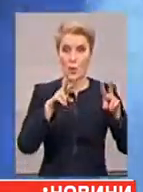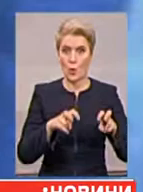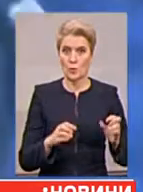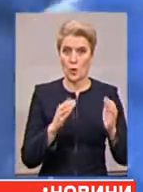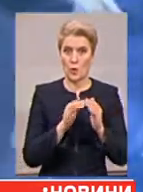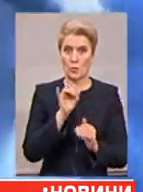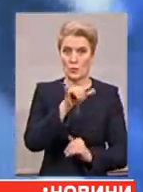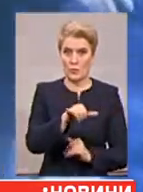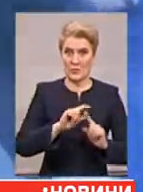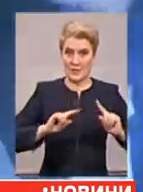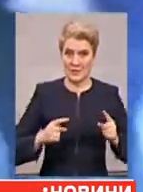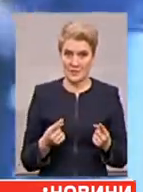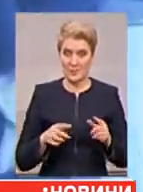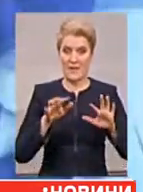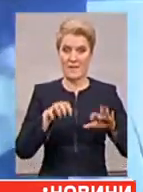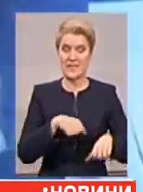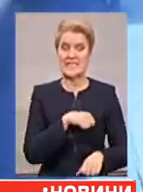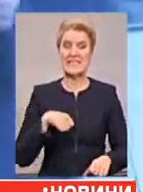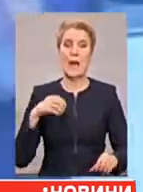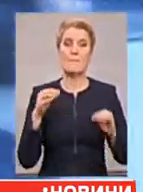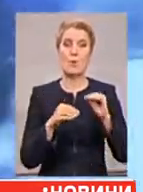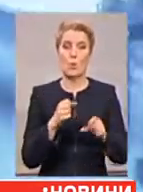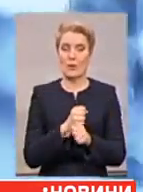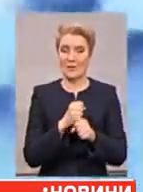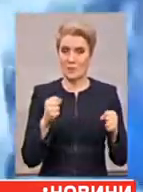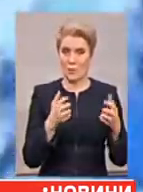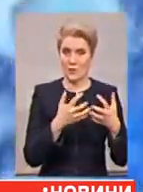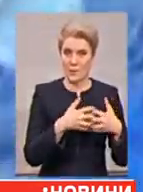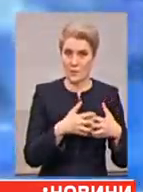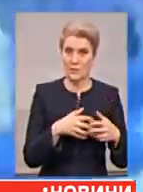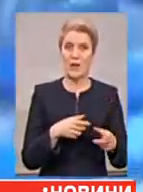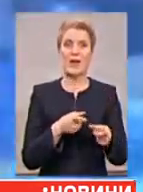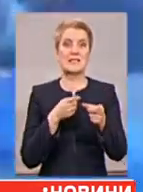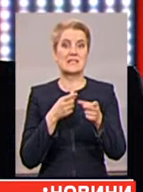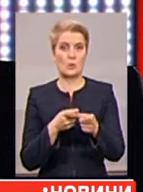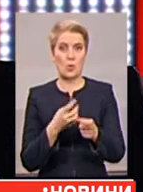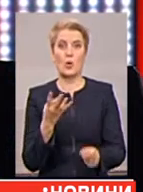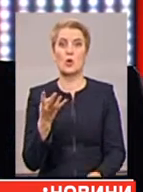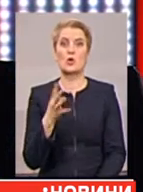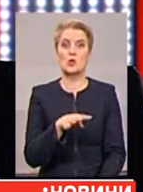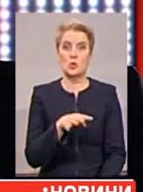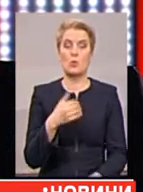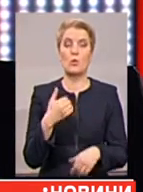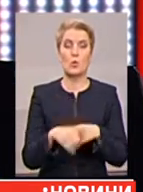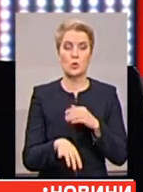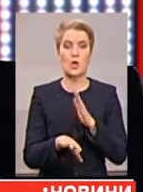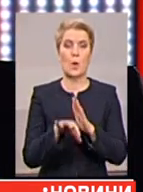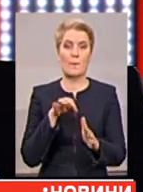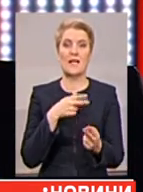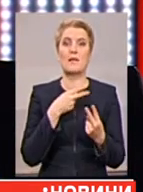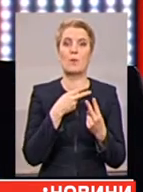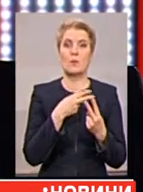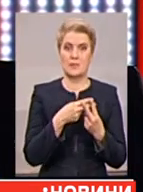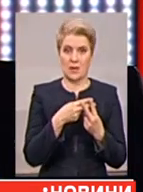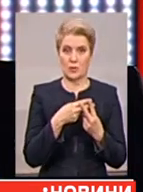затриманих працівники СБУ вилучили саморобні вибухові пристрої та вогнепальну зброю. 4 із них вже обрали запобіжний захід